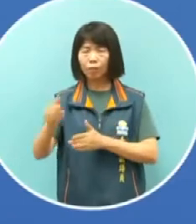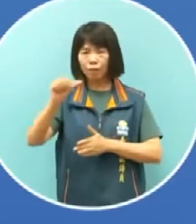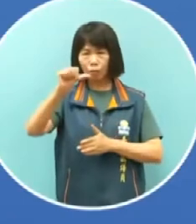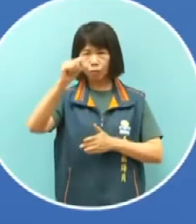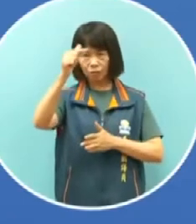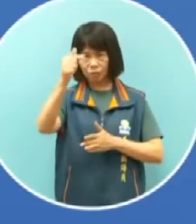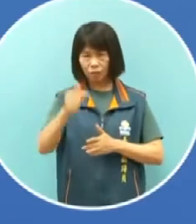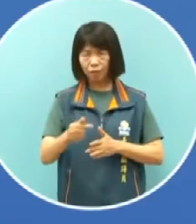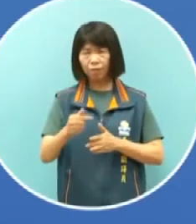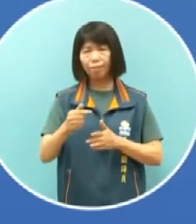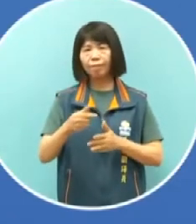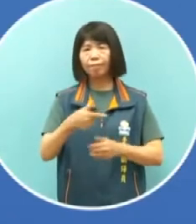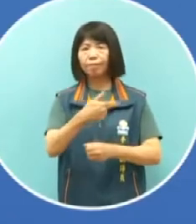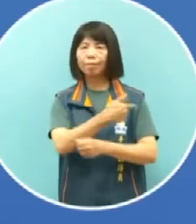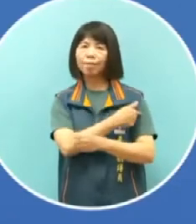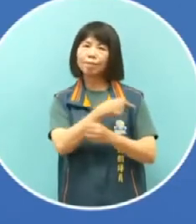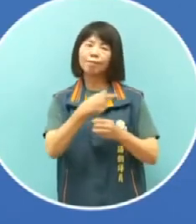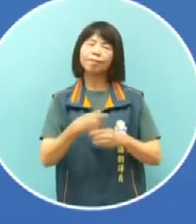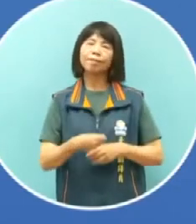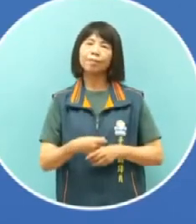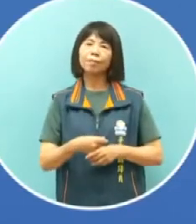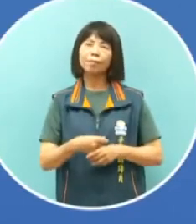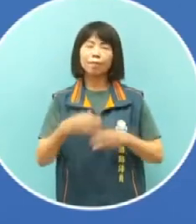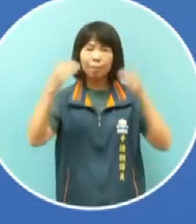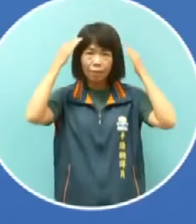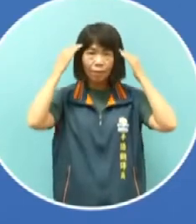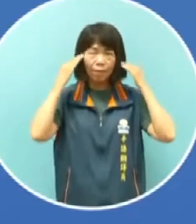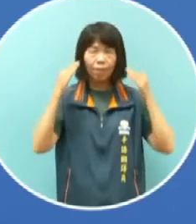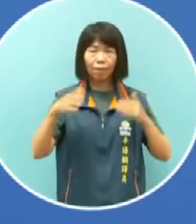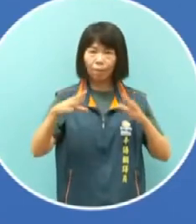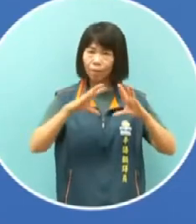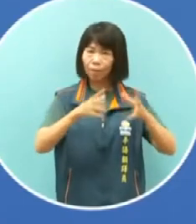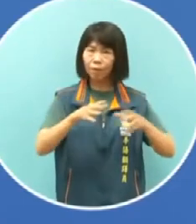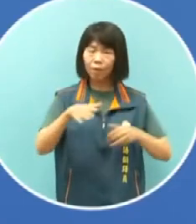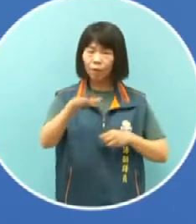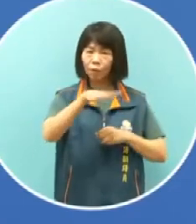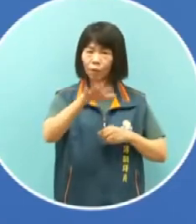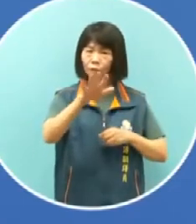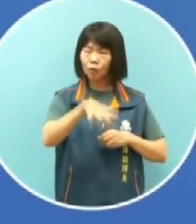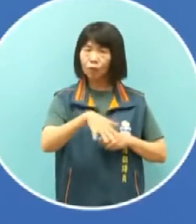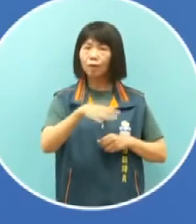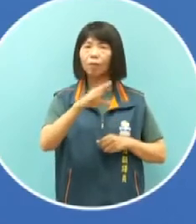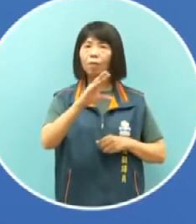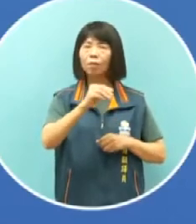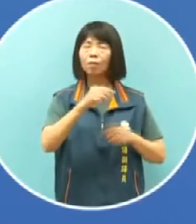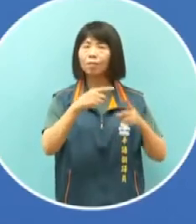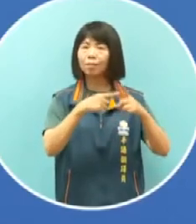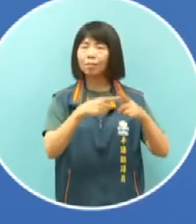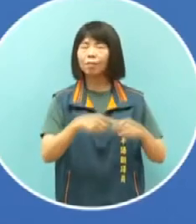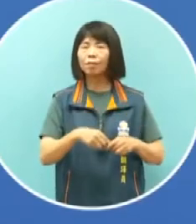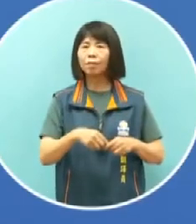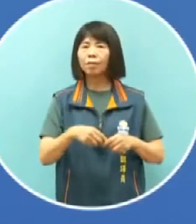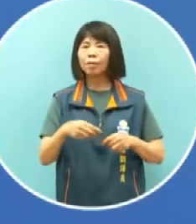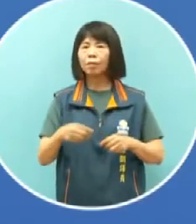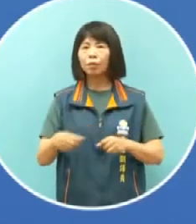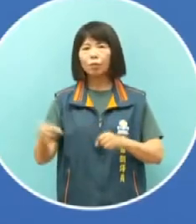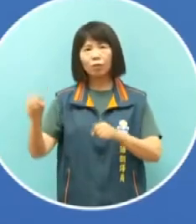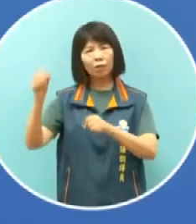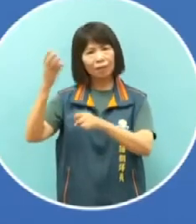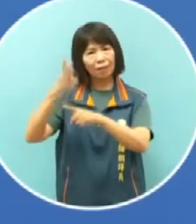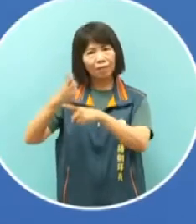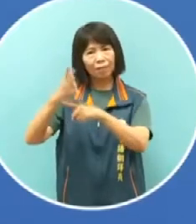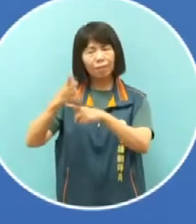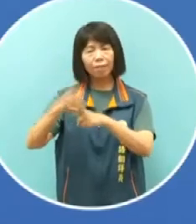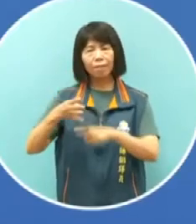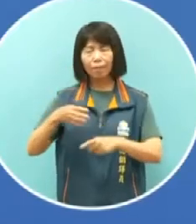苗，韩国5000万人有4倍2亿剂的疫苗，所以